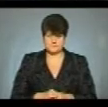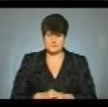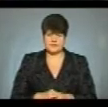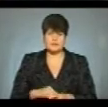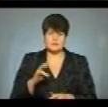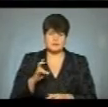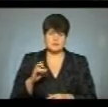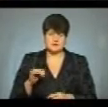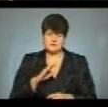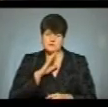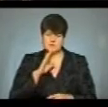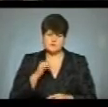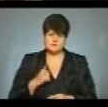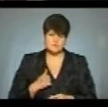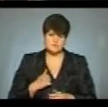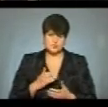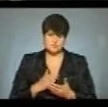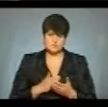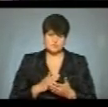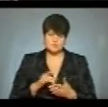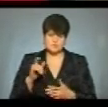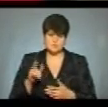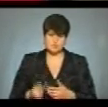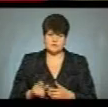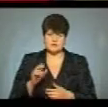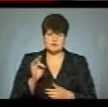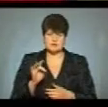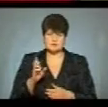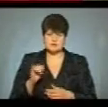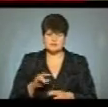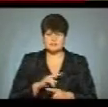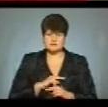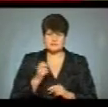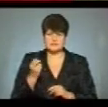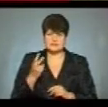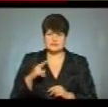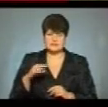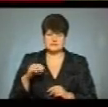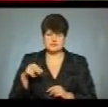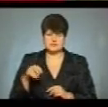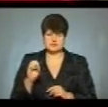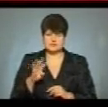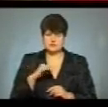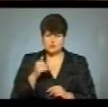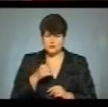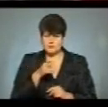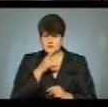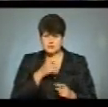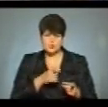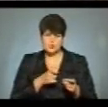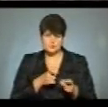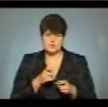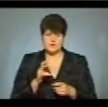Неля Біленко – мама військовослужбовця Руслана Біленка, який загинув 12 листопада 2014 року під час